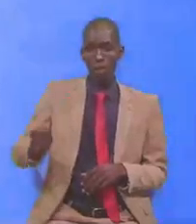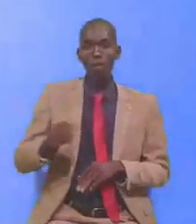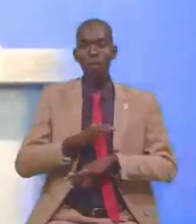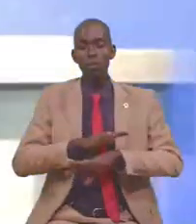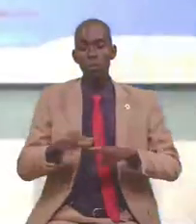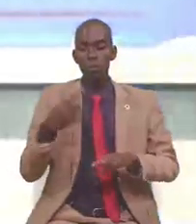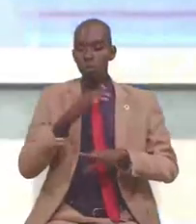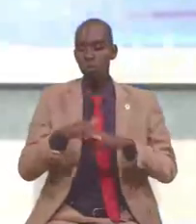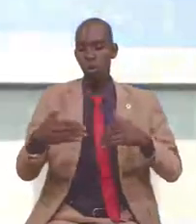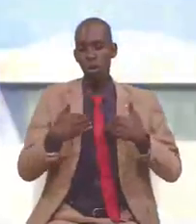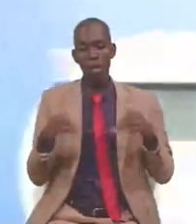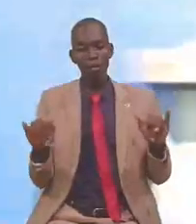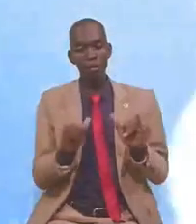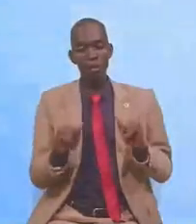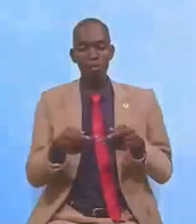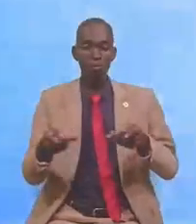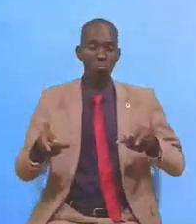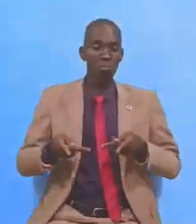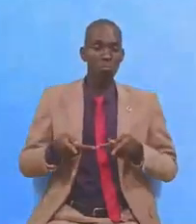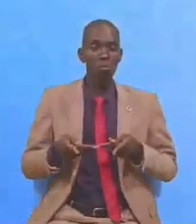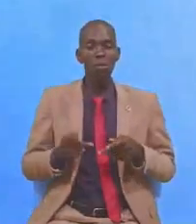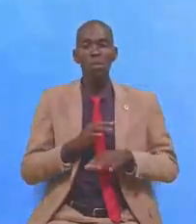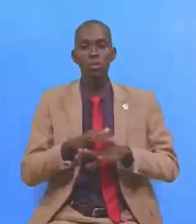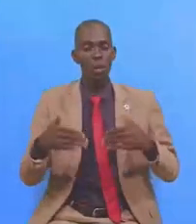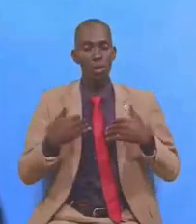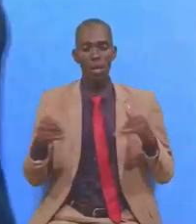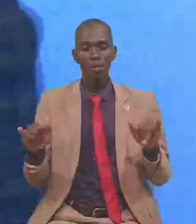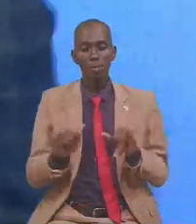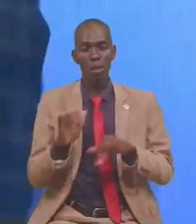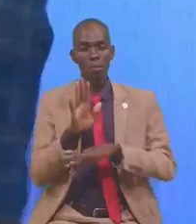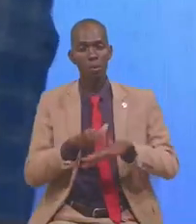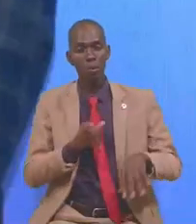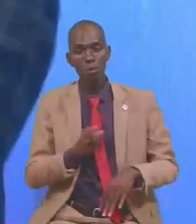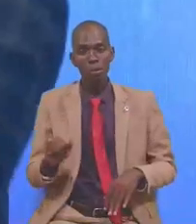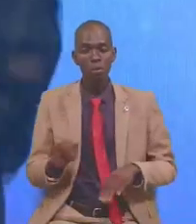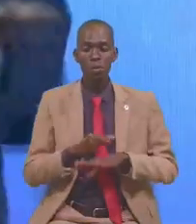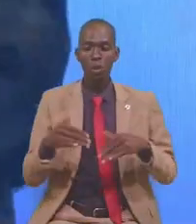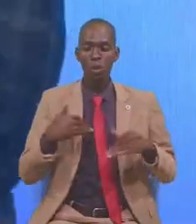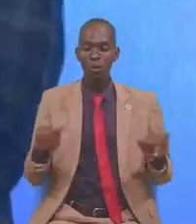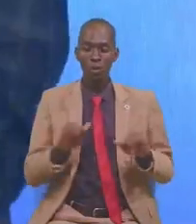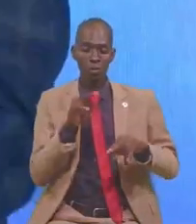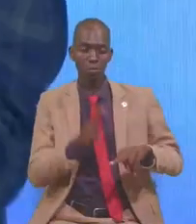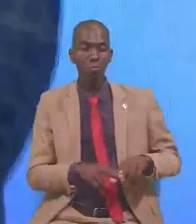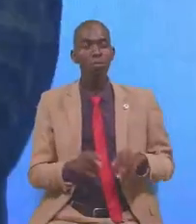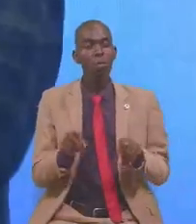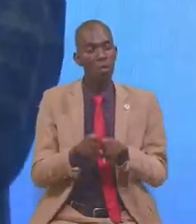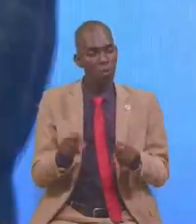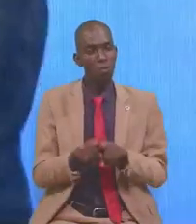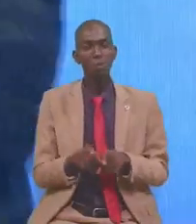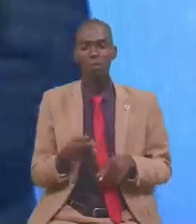n'ont pas la même position, le même appel, le même siège, eux-mêmes